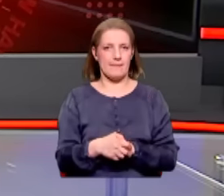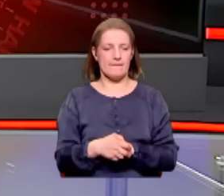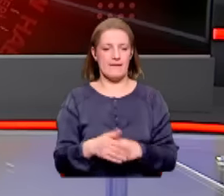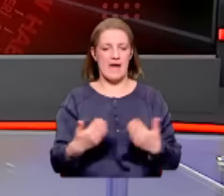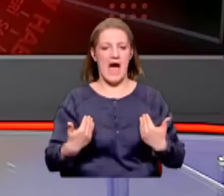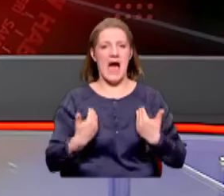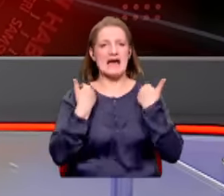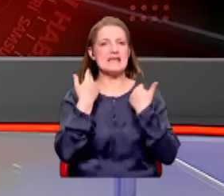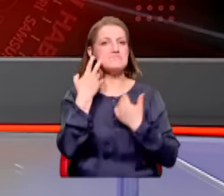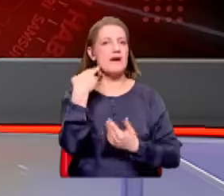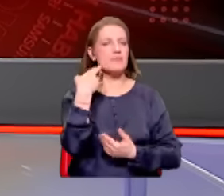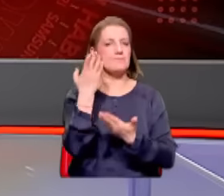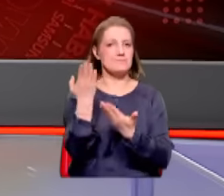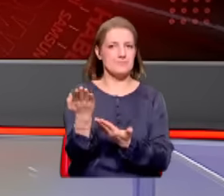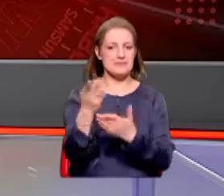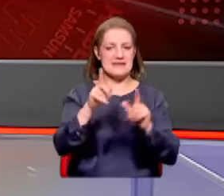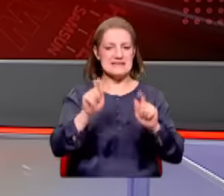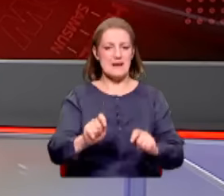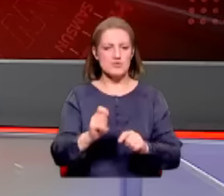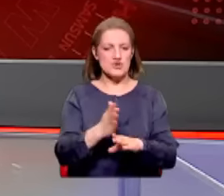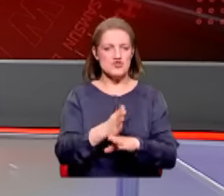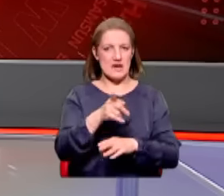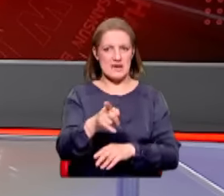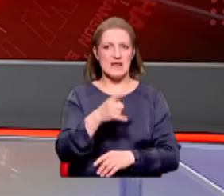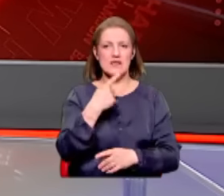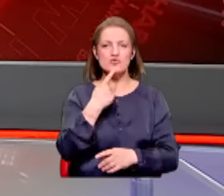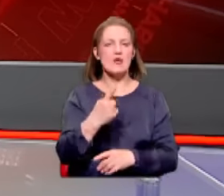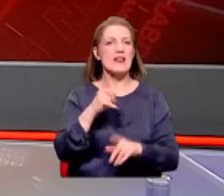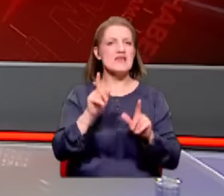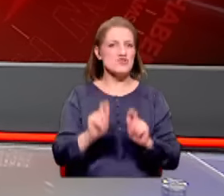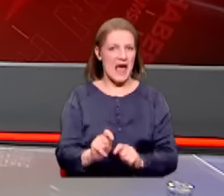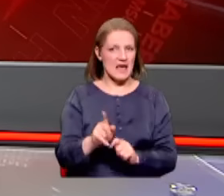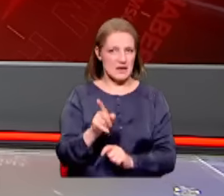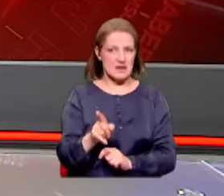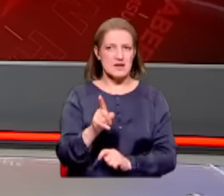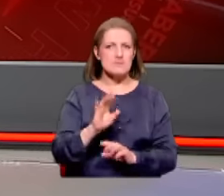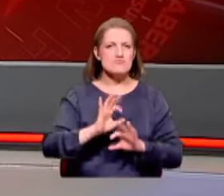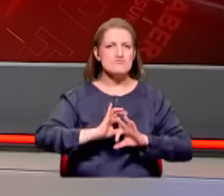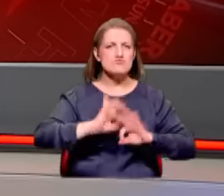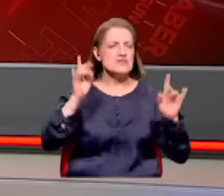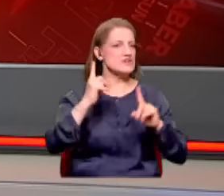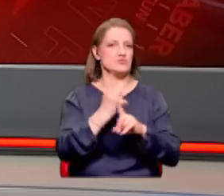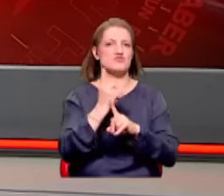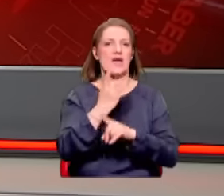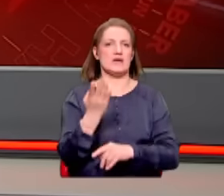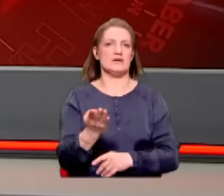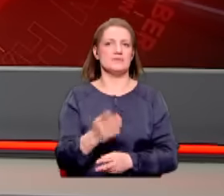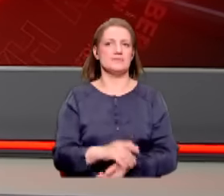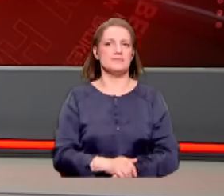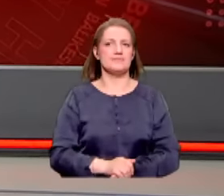hakim hanımın yaptığı şey, yaptığı söylenen şey müthiş bir şey.